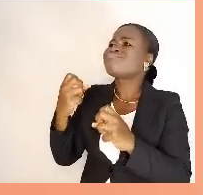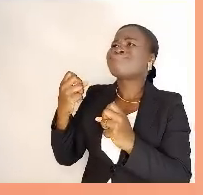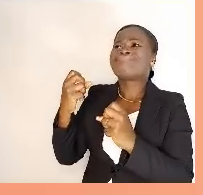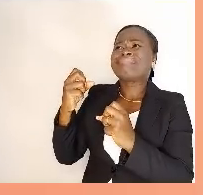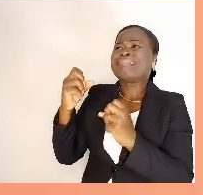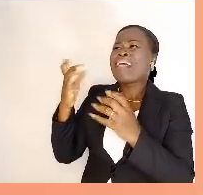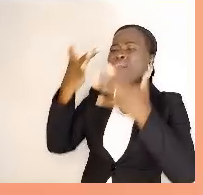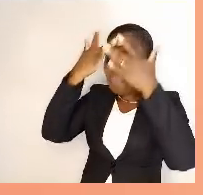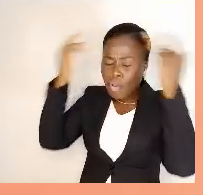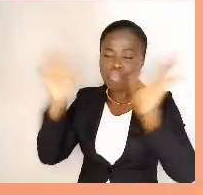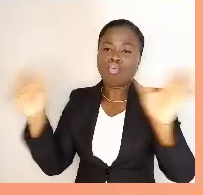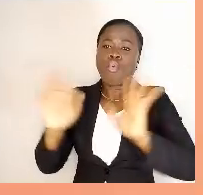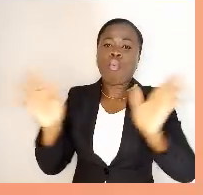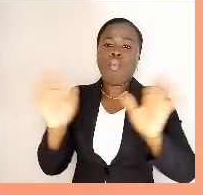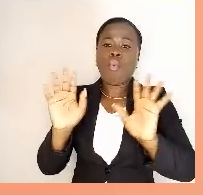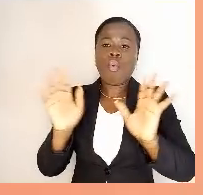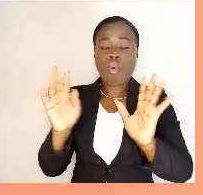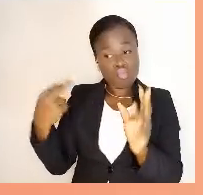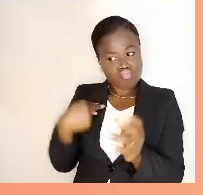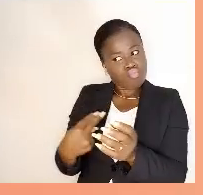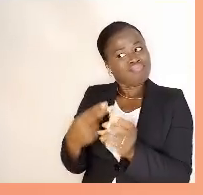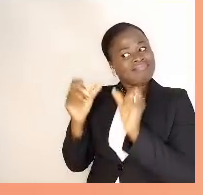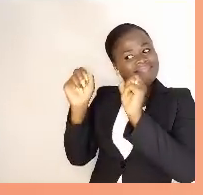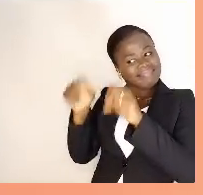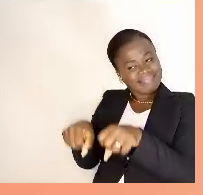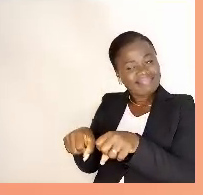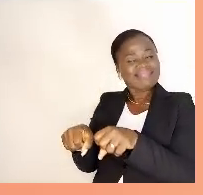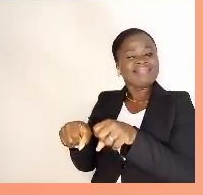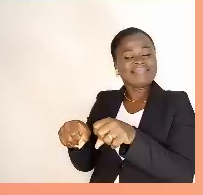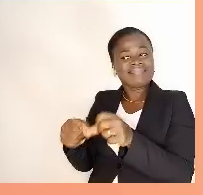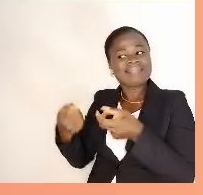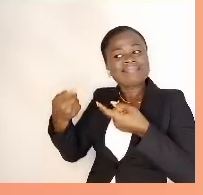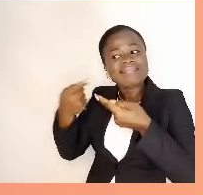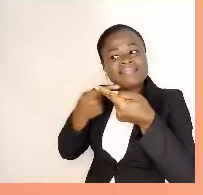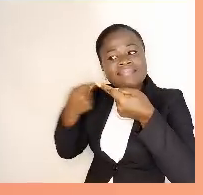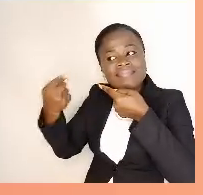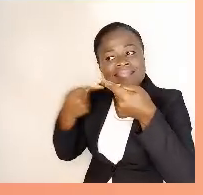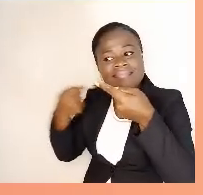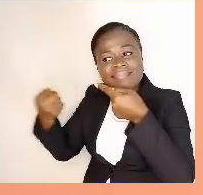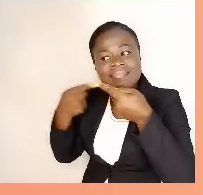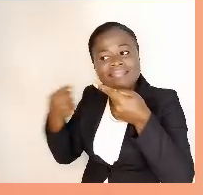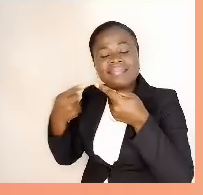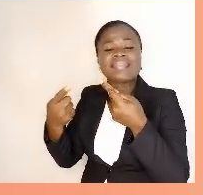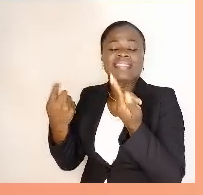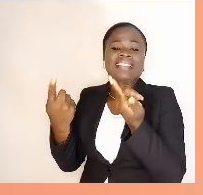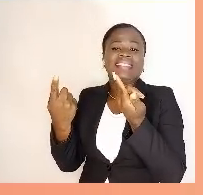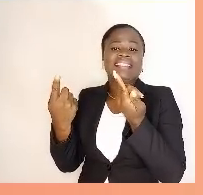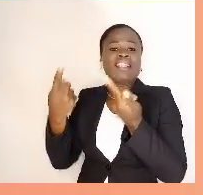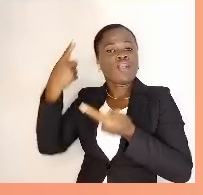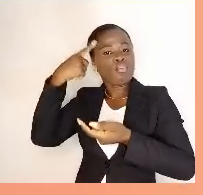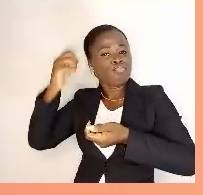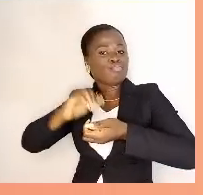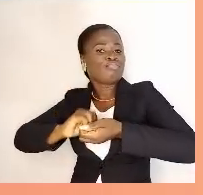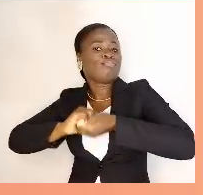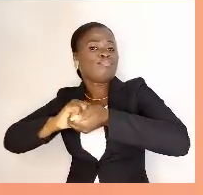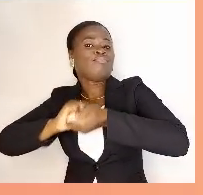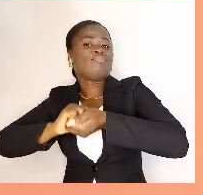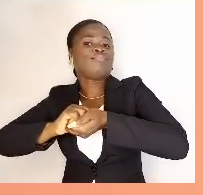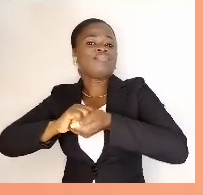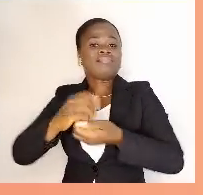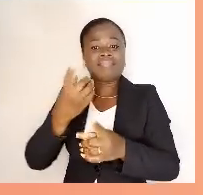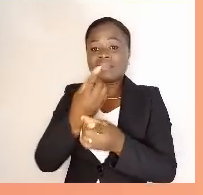des violences meurtrières, justement parce que nous aurons su nous abreuver dans les